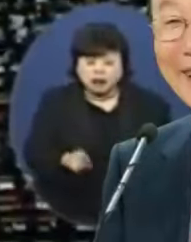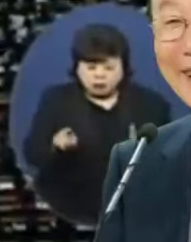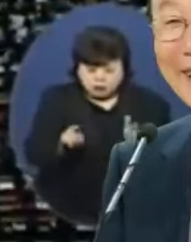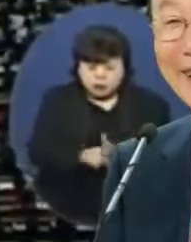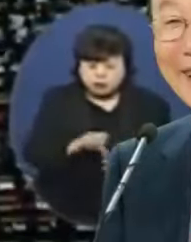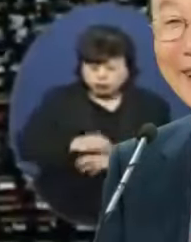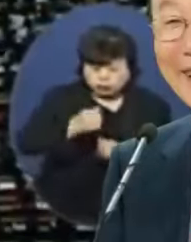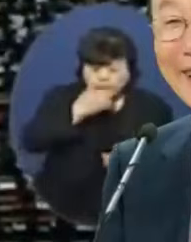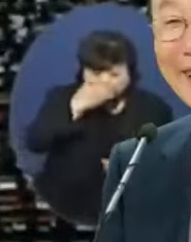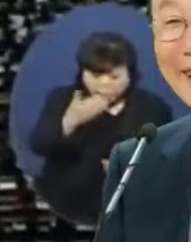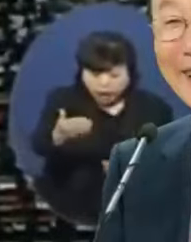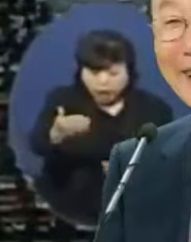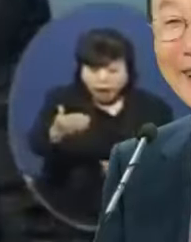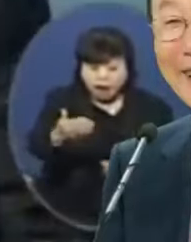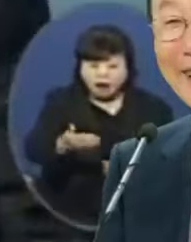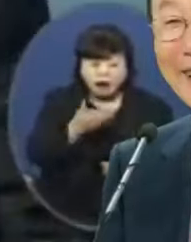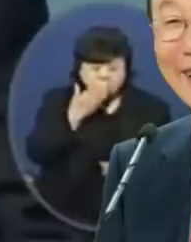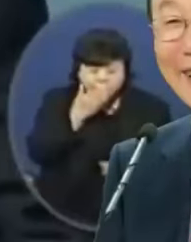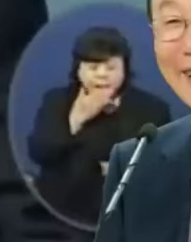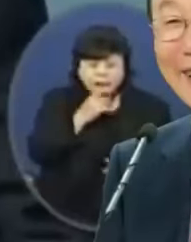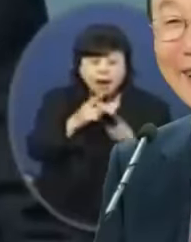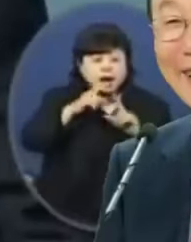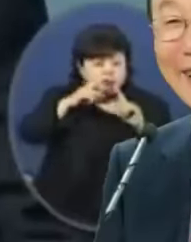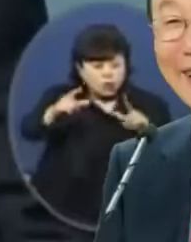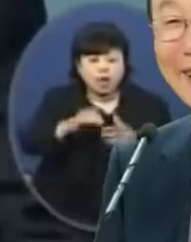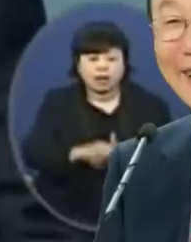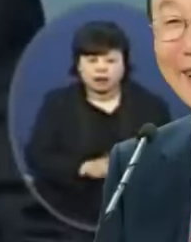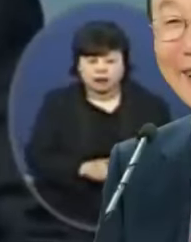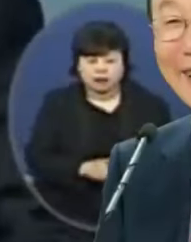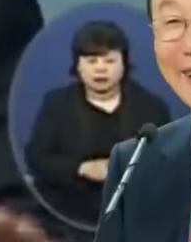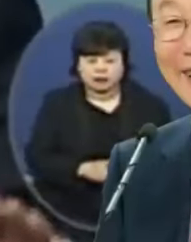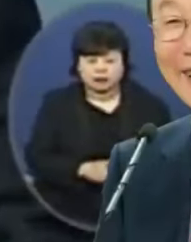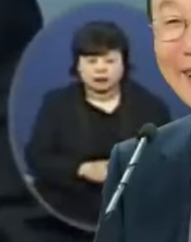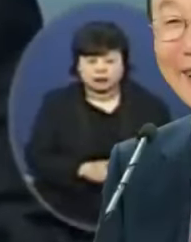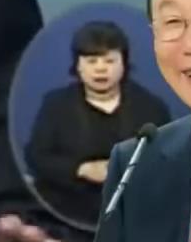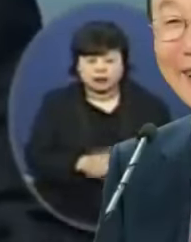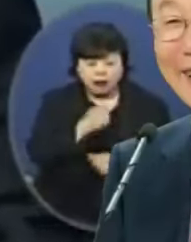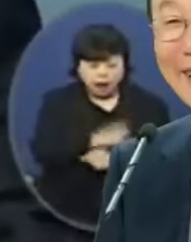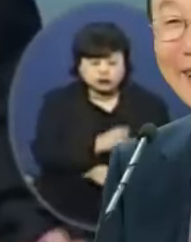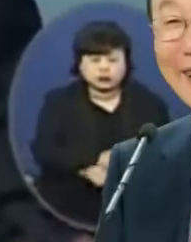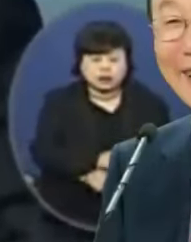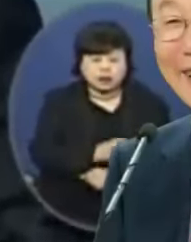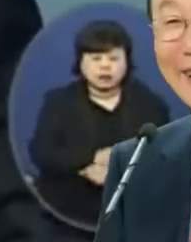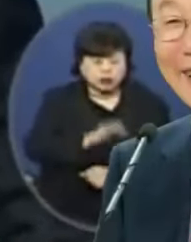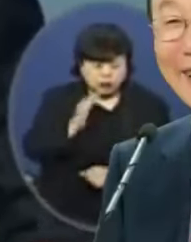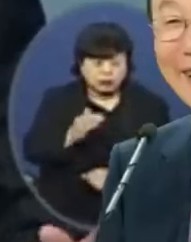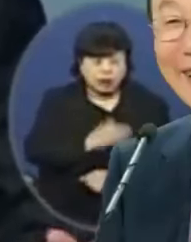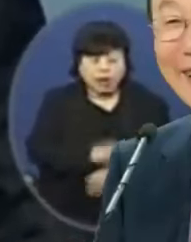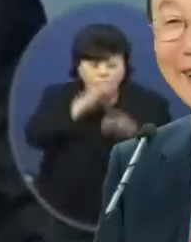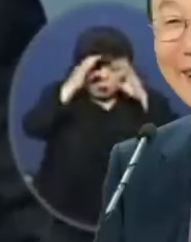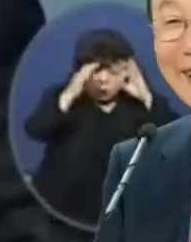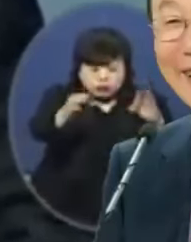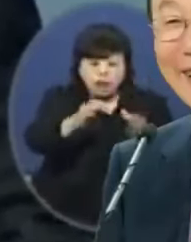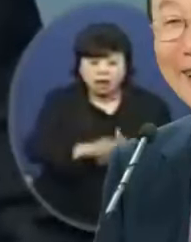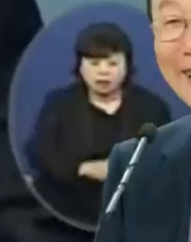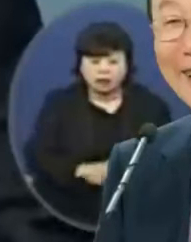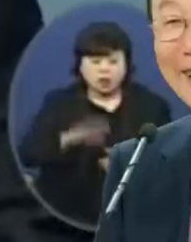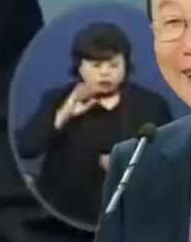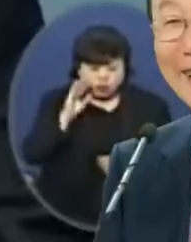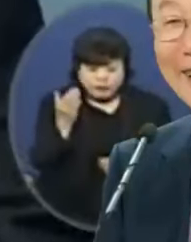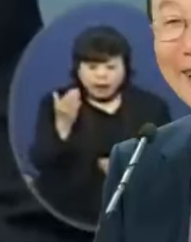도전하게 하시고 긍정적인 말을 쓰게 만들어주는 것입니다. 할 수 있다, 하면 된다, 해보자. 할 수 있다,